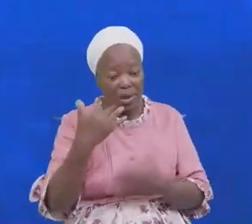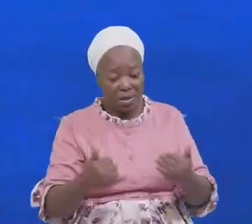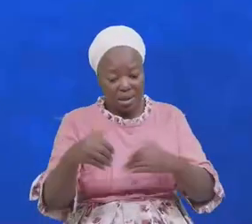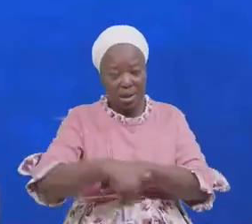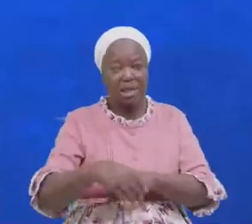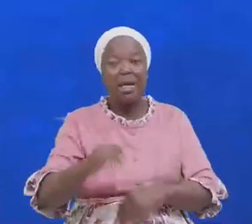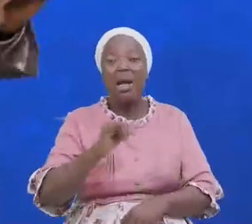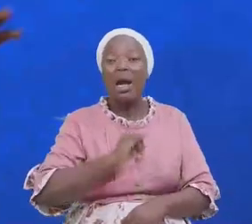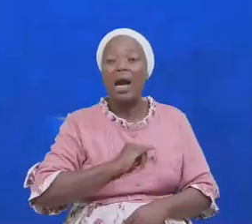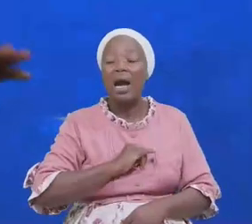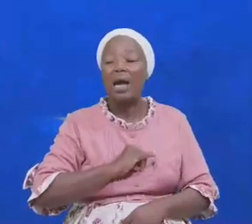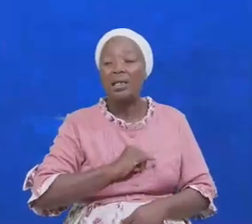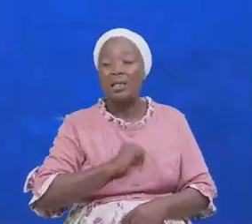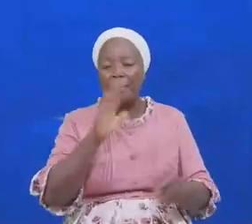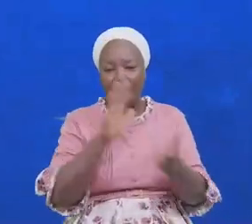crois.